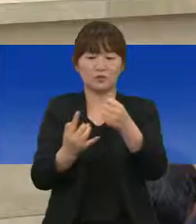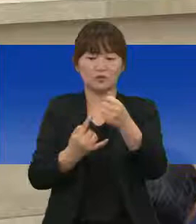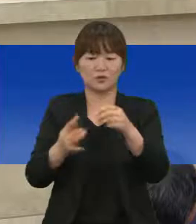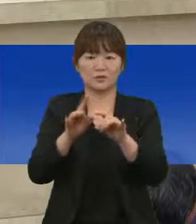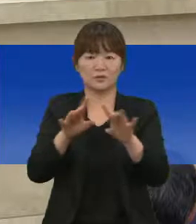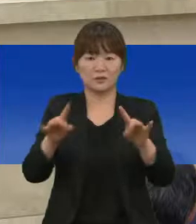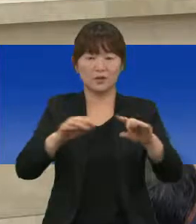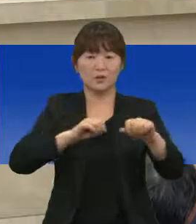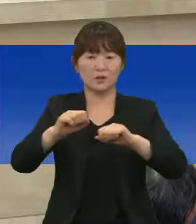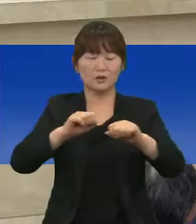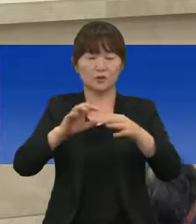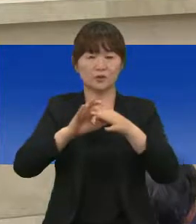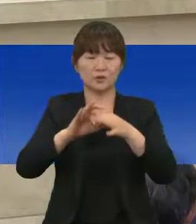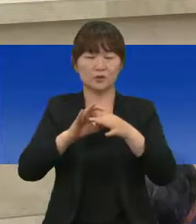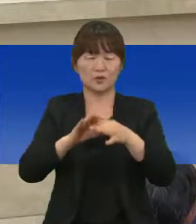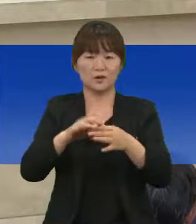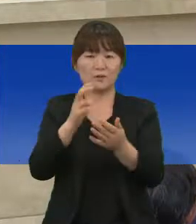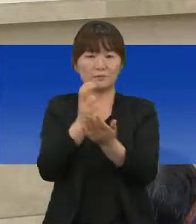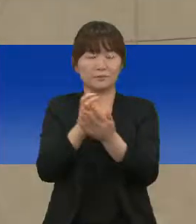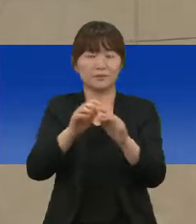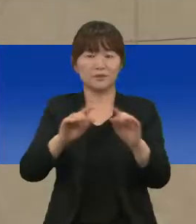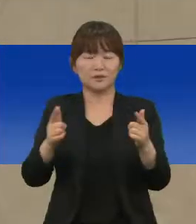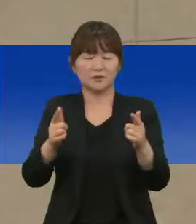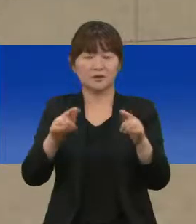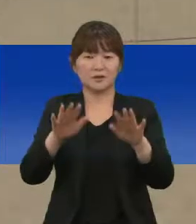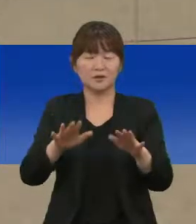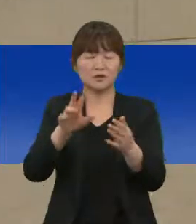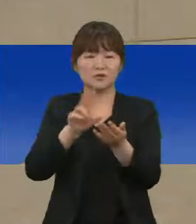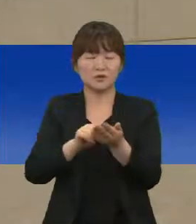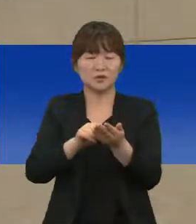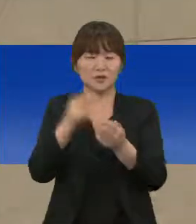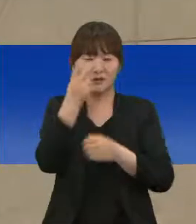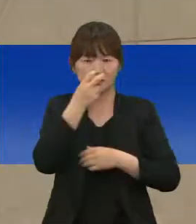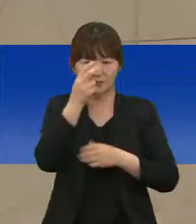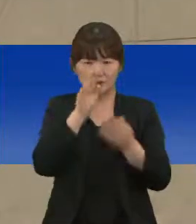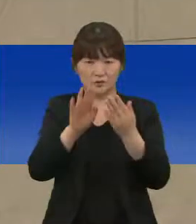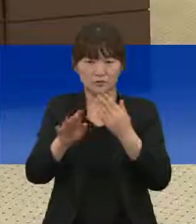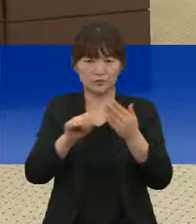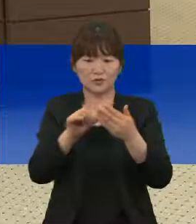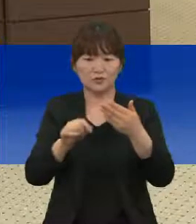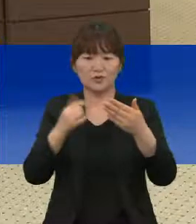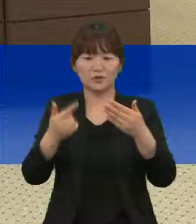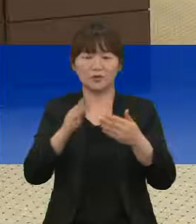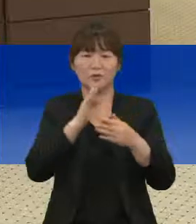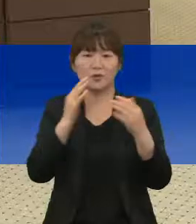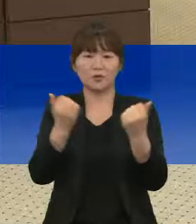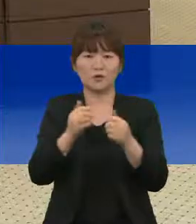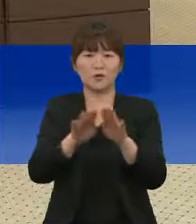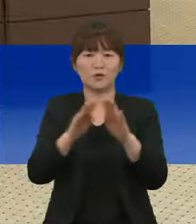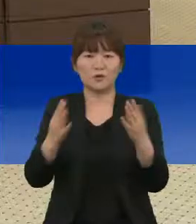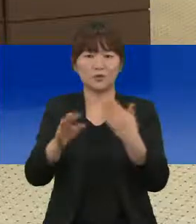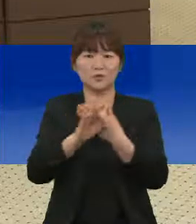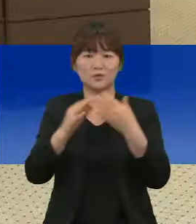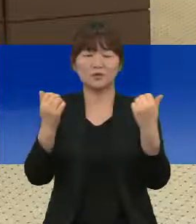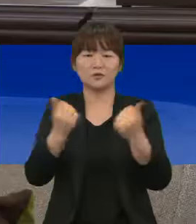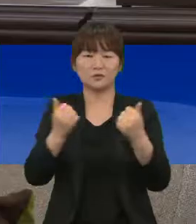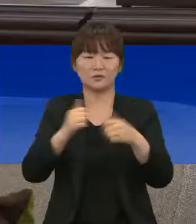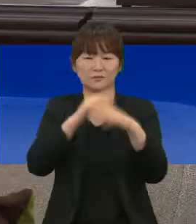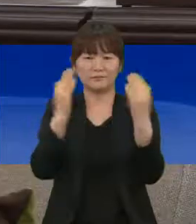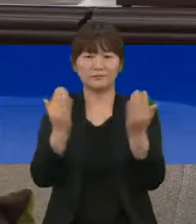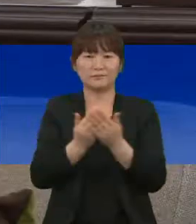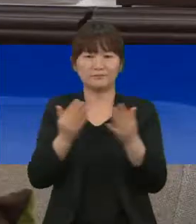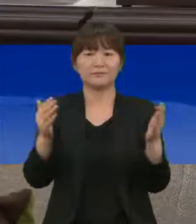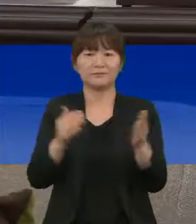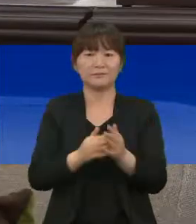각 상임위원회별 활동을 통해 각종 조례안 등 현안사항을 심사한 뒤 6일 본회의를 열고 이번 임시회